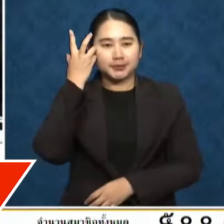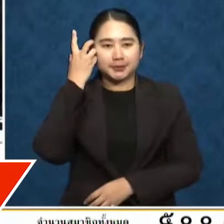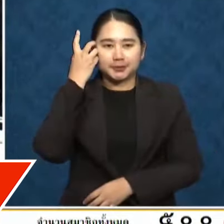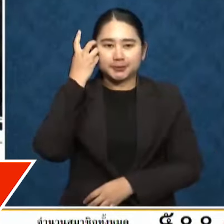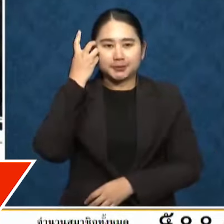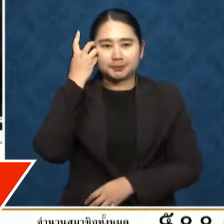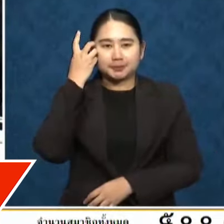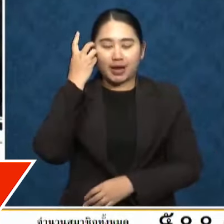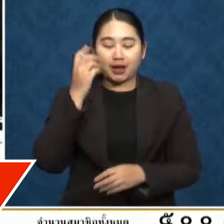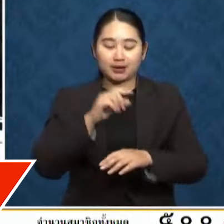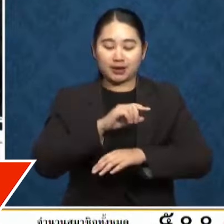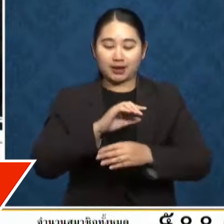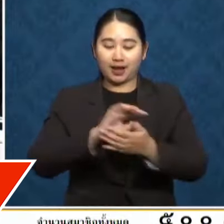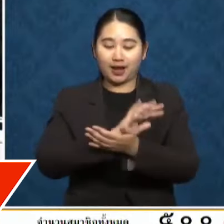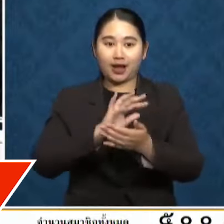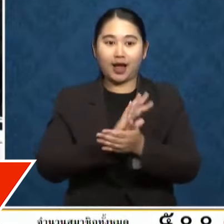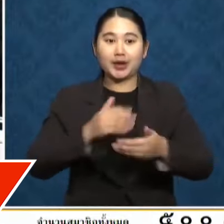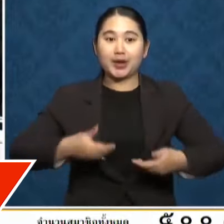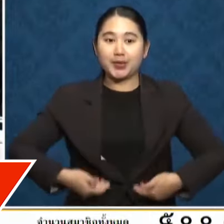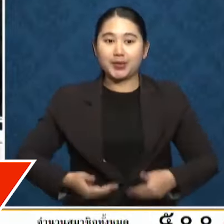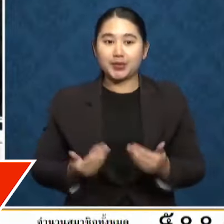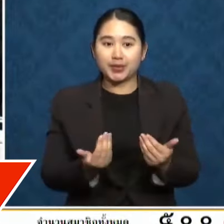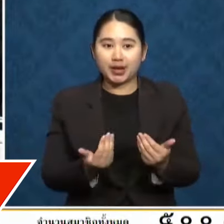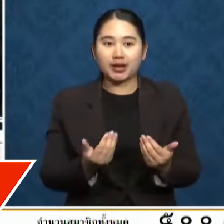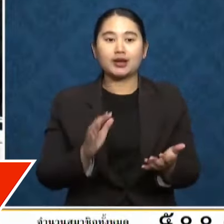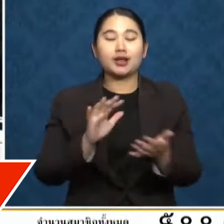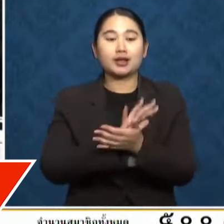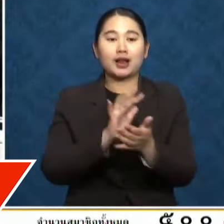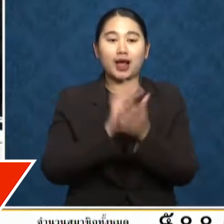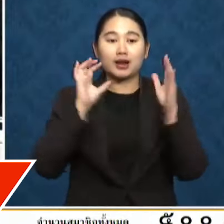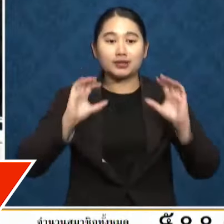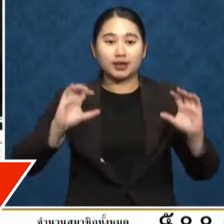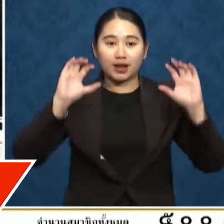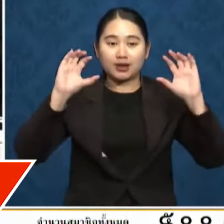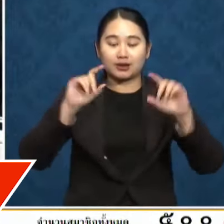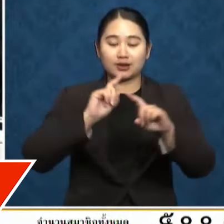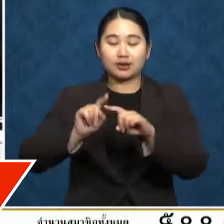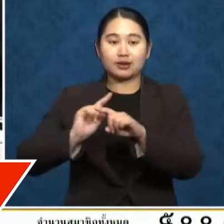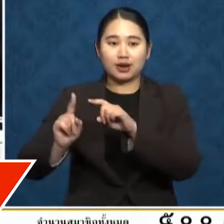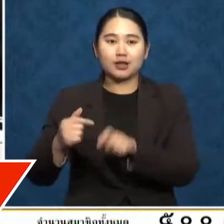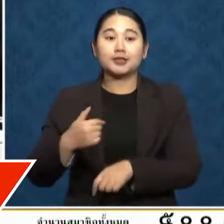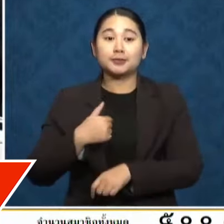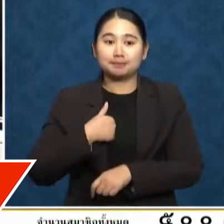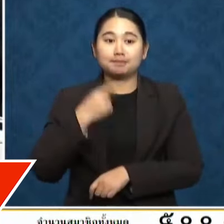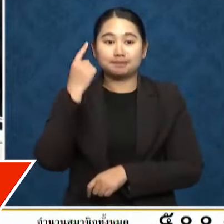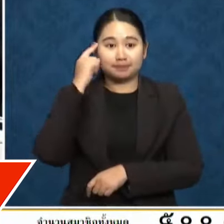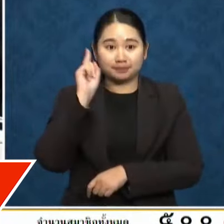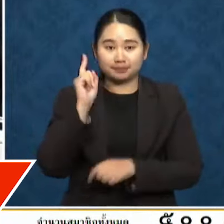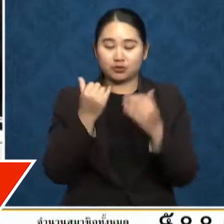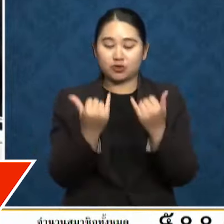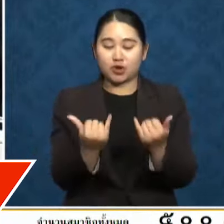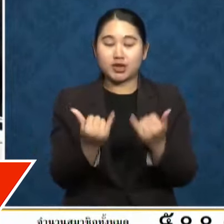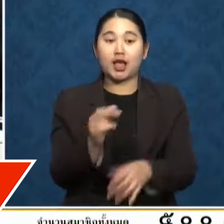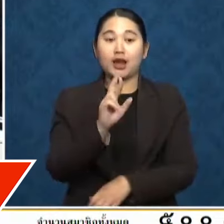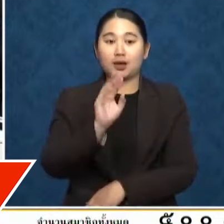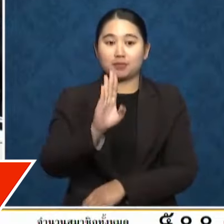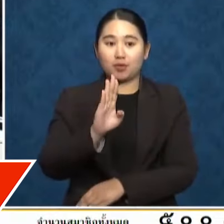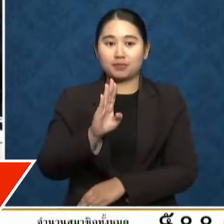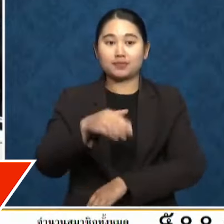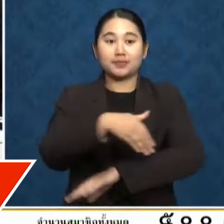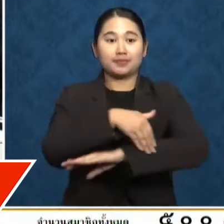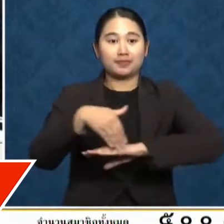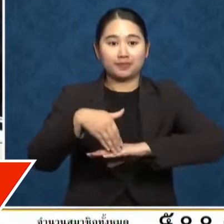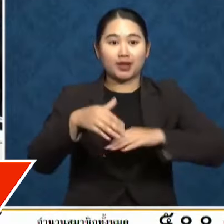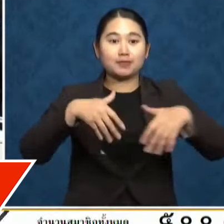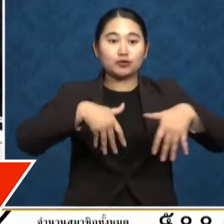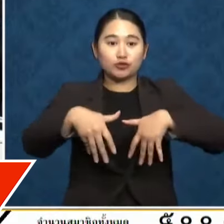ในใบสุทธิบัรก Nä linerรอเอกสศ Cass activations ราจฉนต่ ๆดีฉันวา ปัชชุบันระบบ ถาเบียนราศดอนในไยเรา